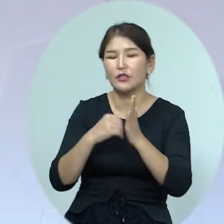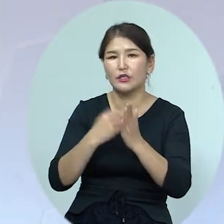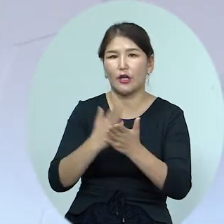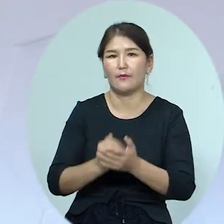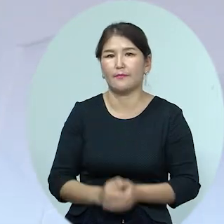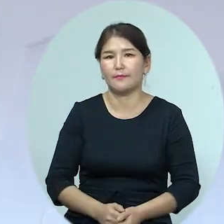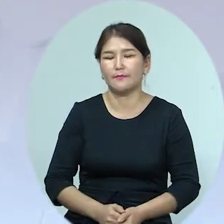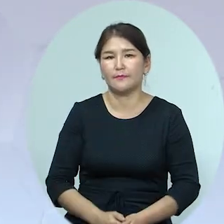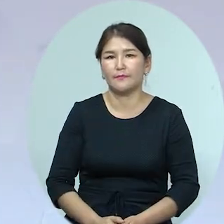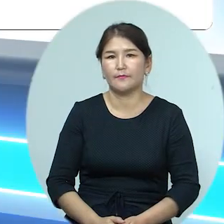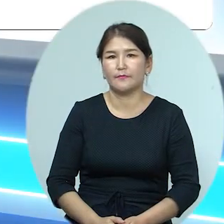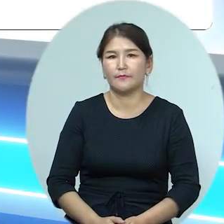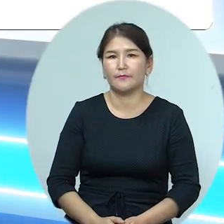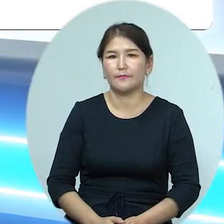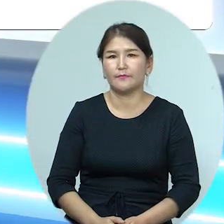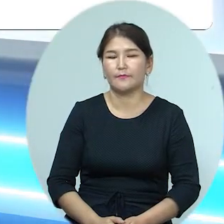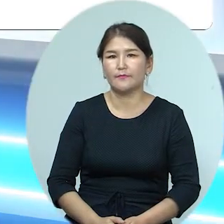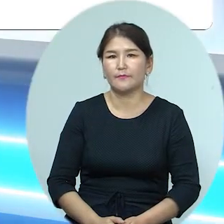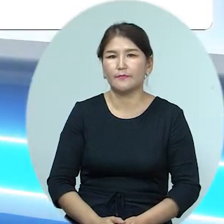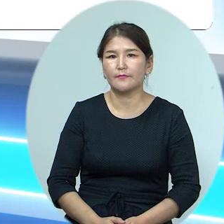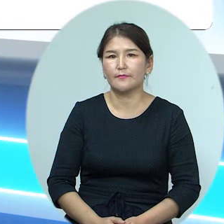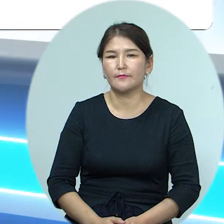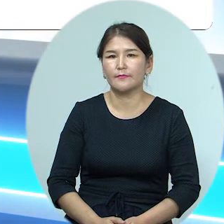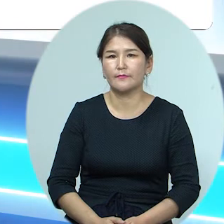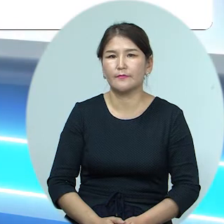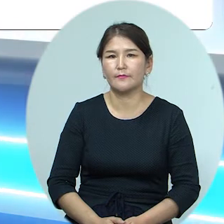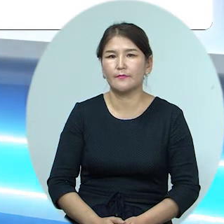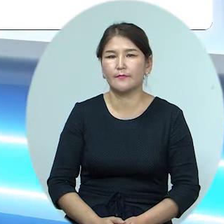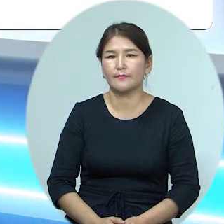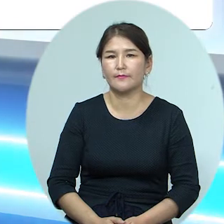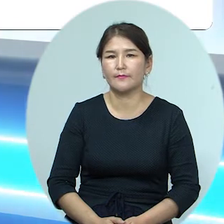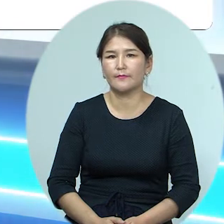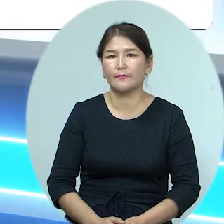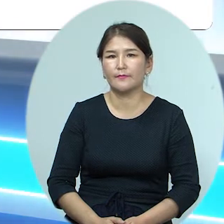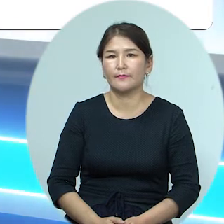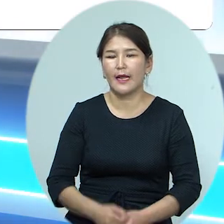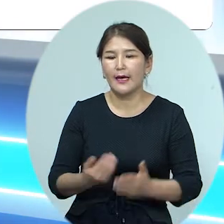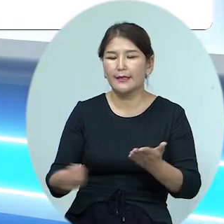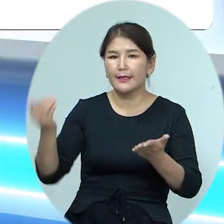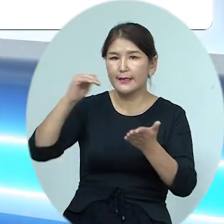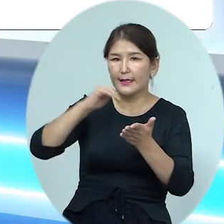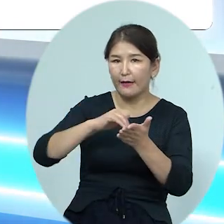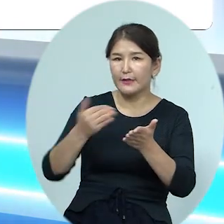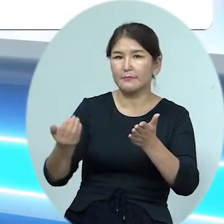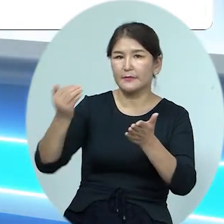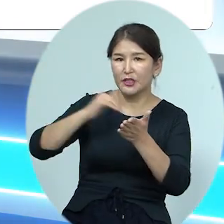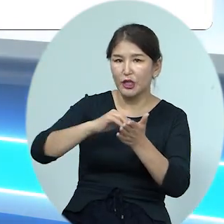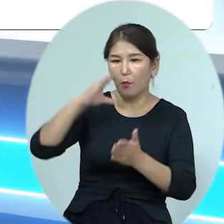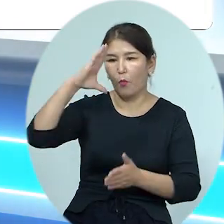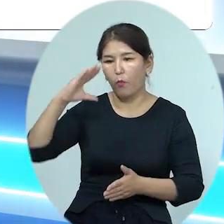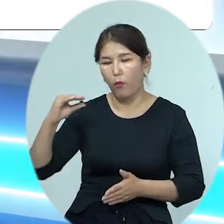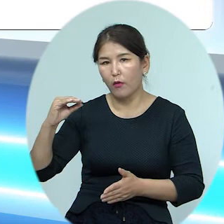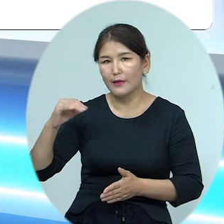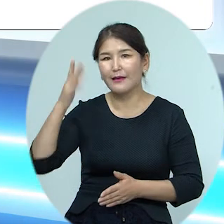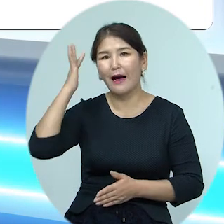хадгалж үлдээх нь чухал байгаамаа. Oyce time хугацааны сүүлийн гол бүрэлдэхүүн хэсэг болох давтамжийг бууруулах талаар